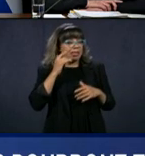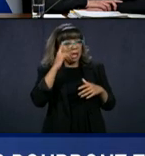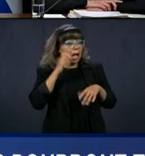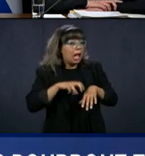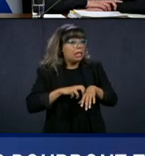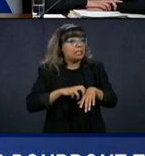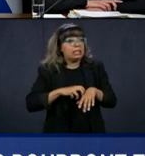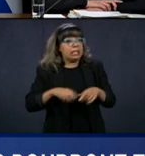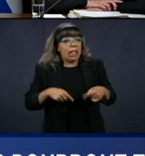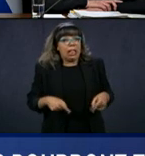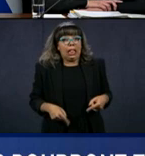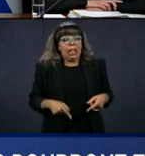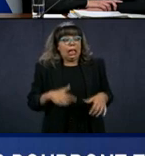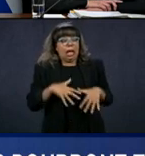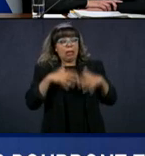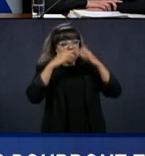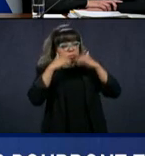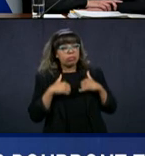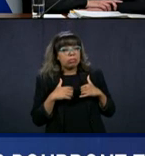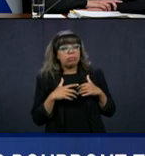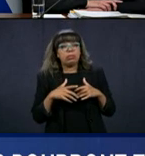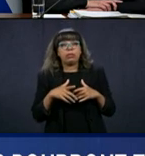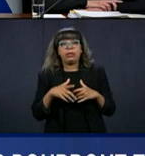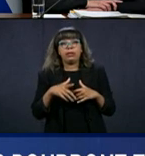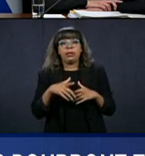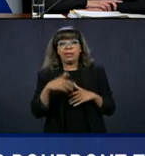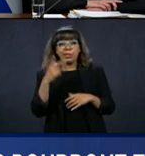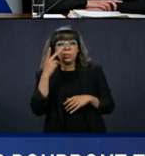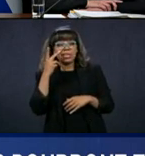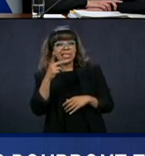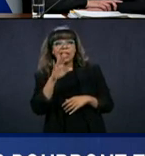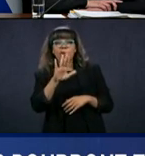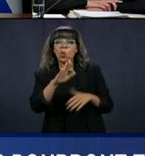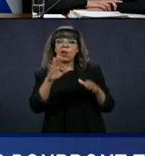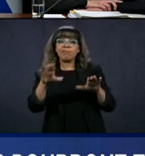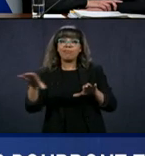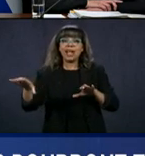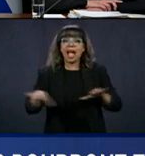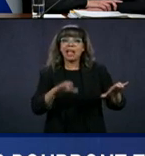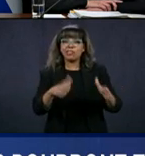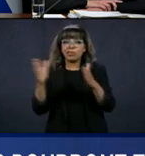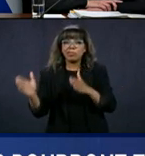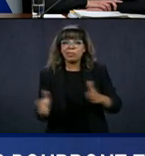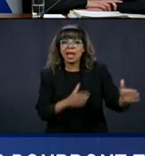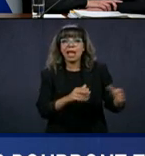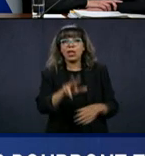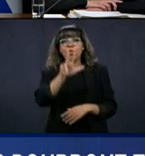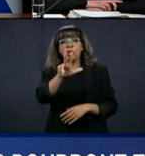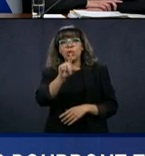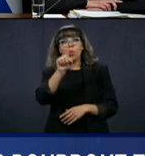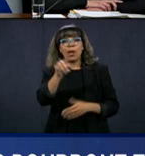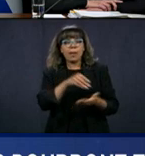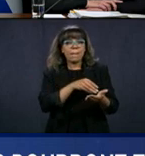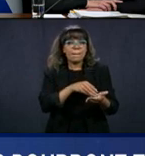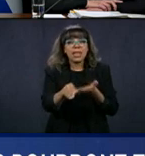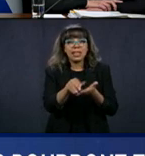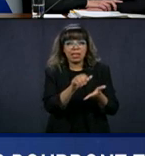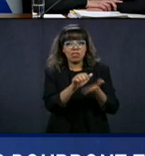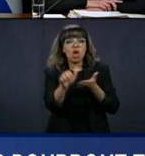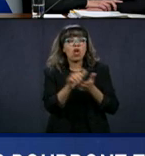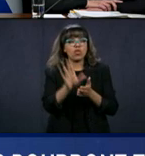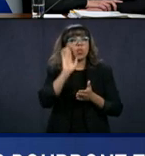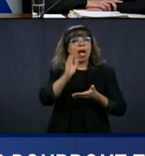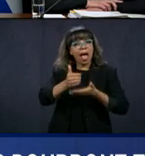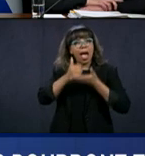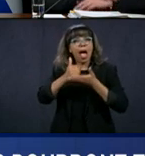vivait. Maintenant, vous lancez un plan d'action de 31 millions de dollars pour aider les gens. Ce sera un défi de